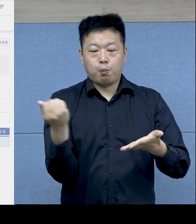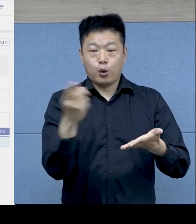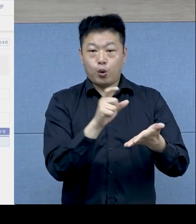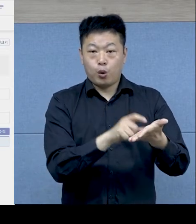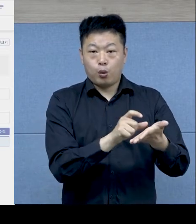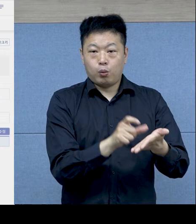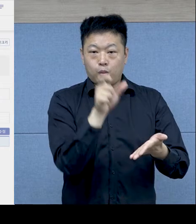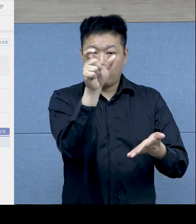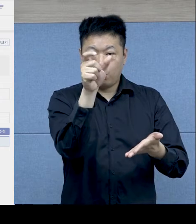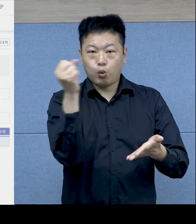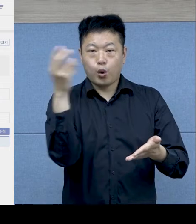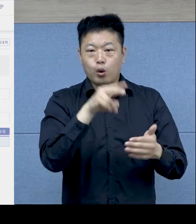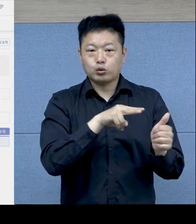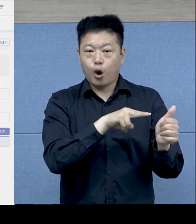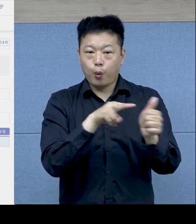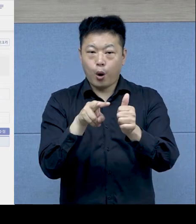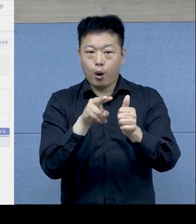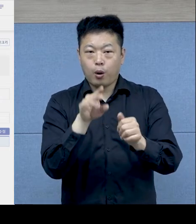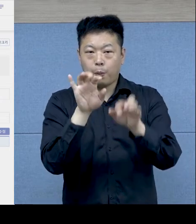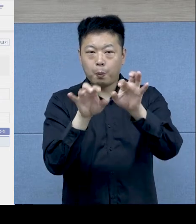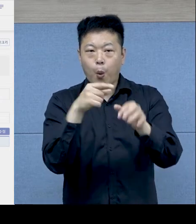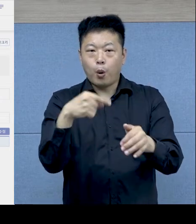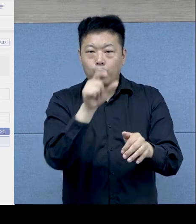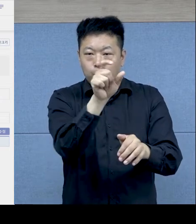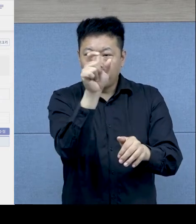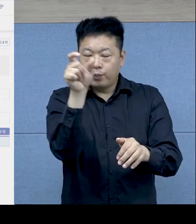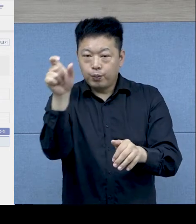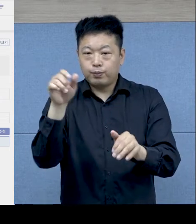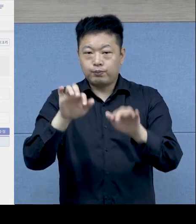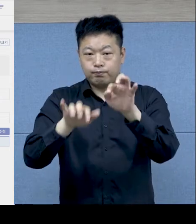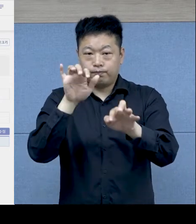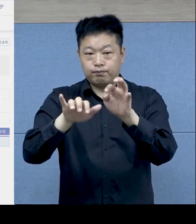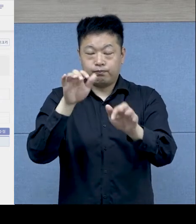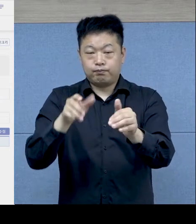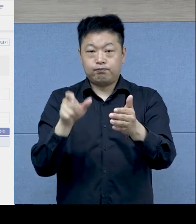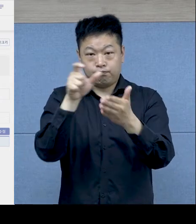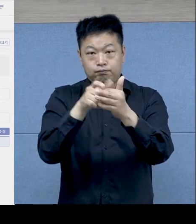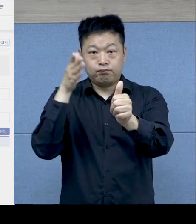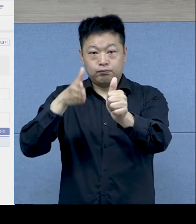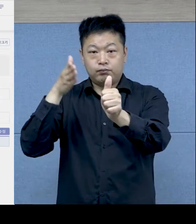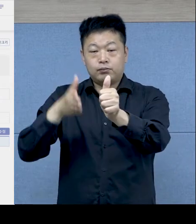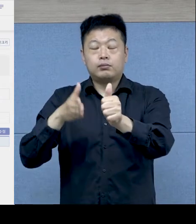계좌번호와 그 정보들을 넣어주시면 됩니다.